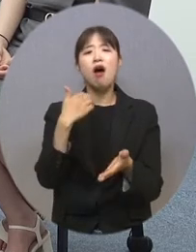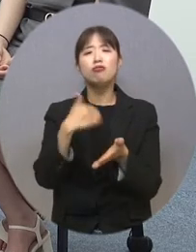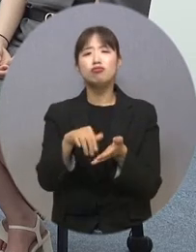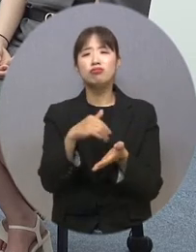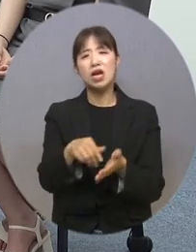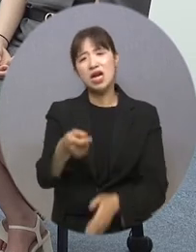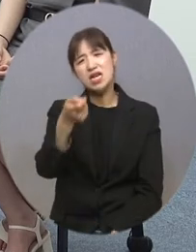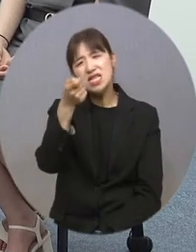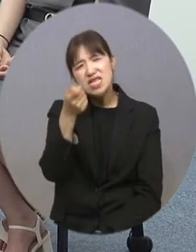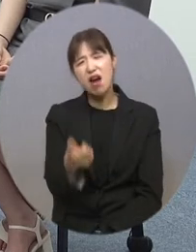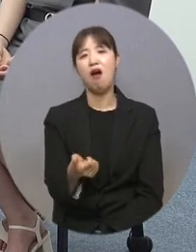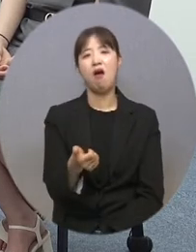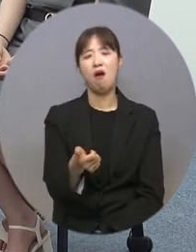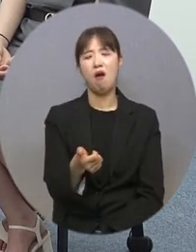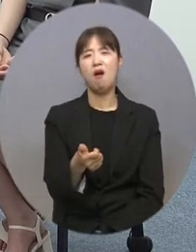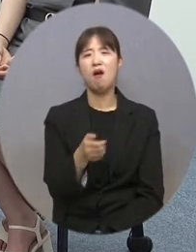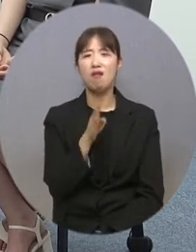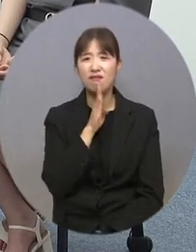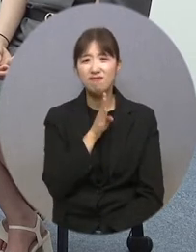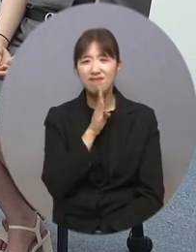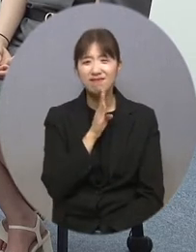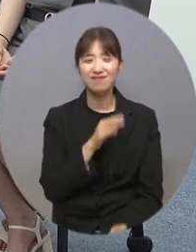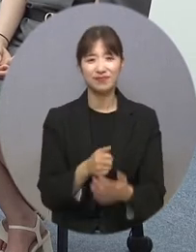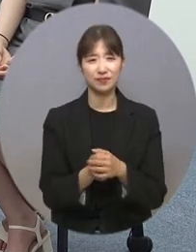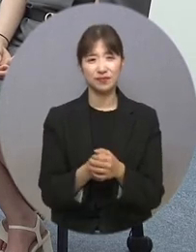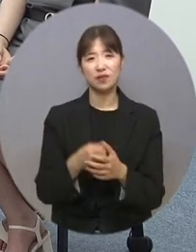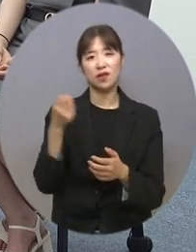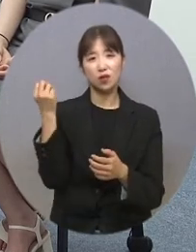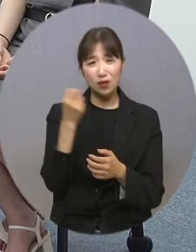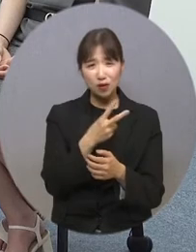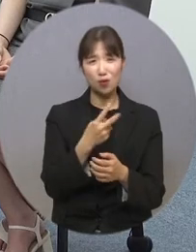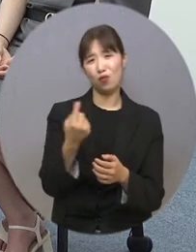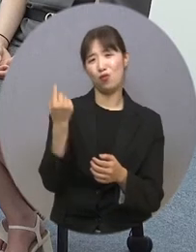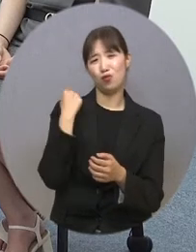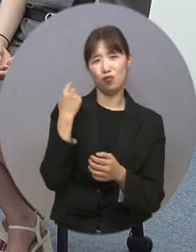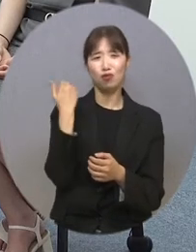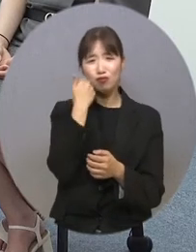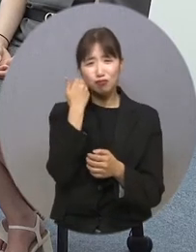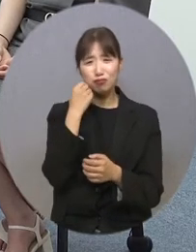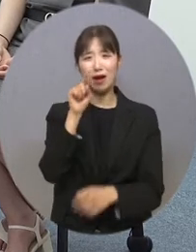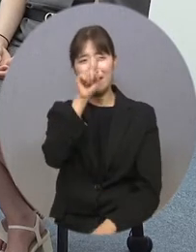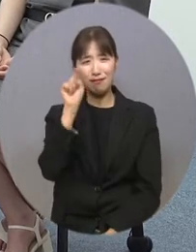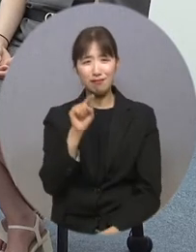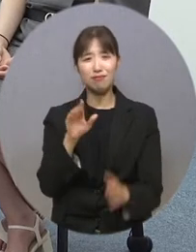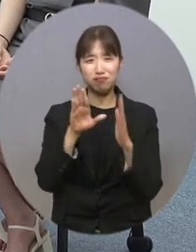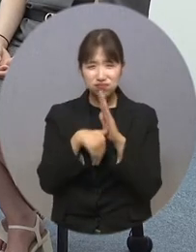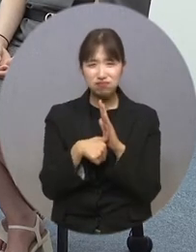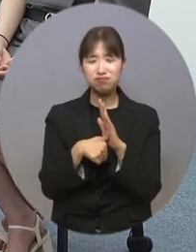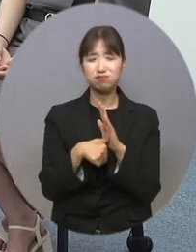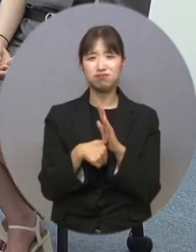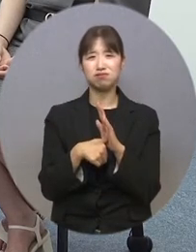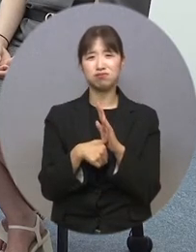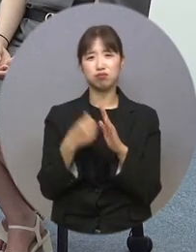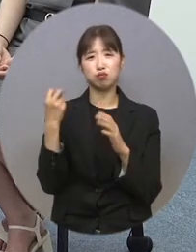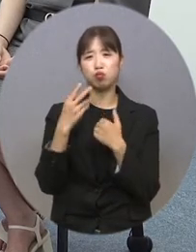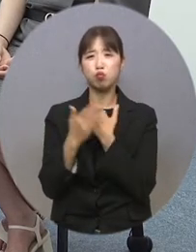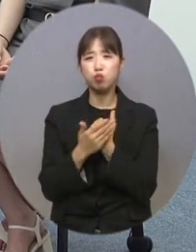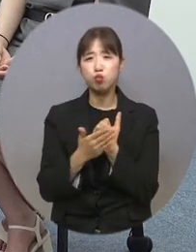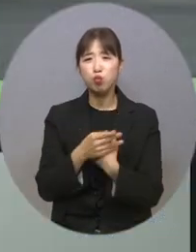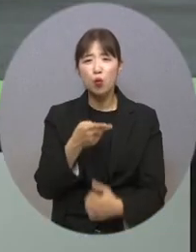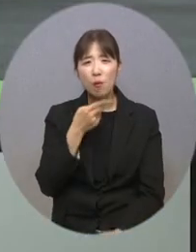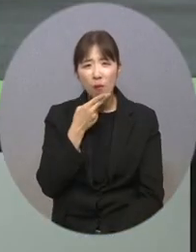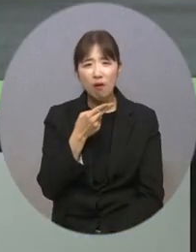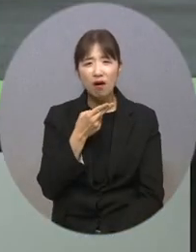경우 서 나온 거 잖아요 그렇죠 그리고 또 마찬가지 뒤에서 키오스크를 이용할 때 그런 것들 그리고 누군가 도와주지